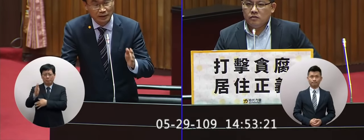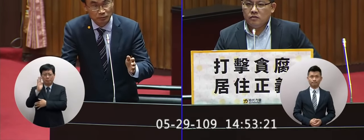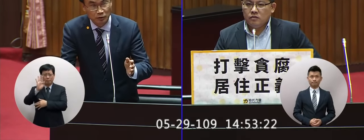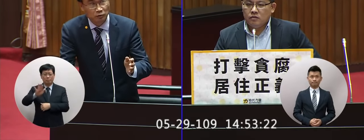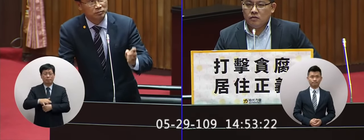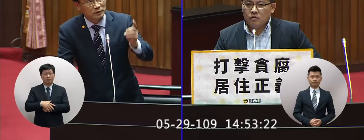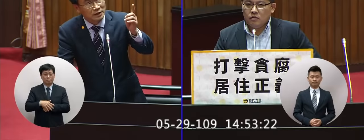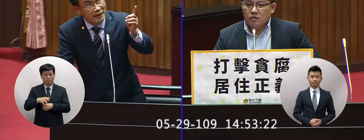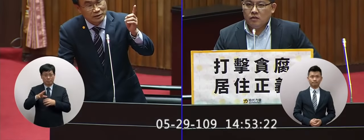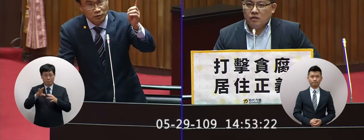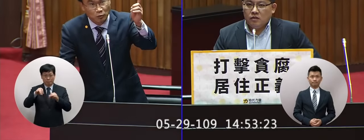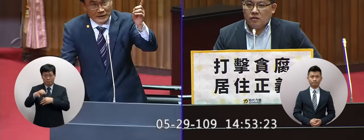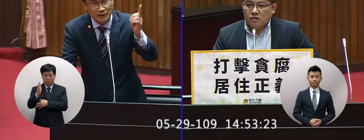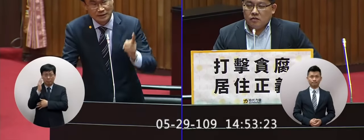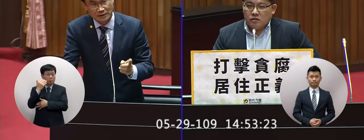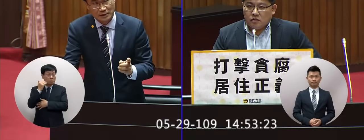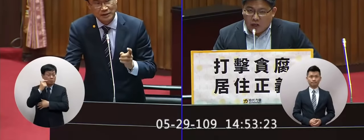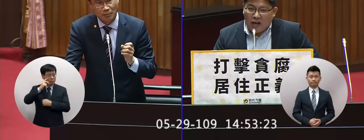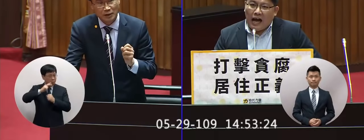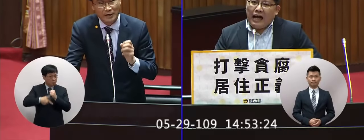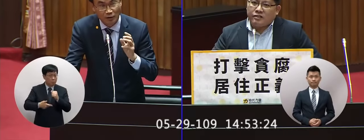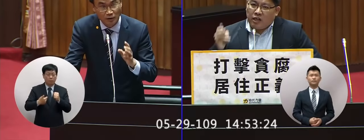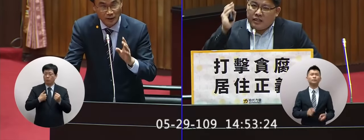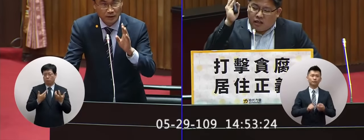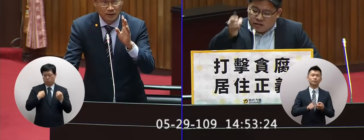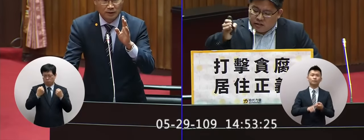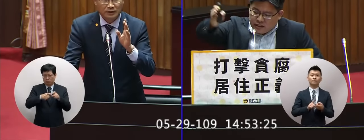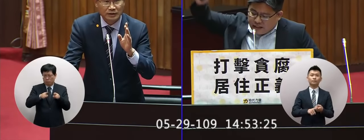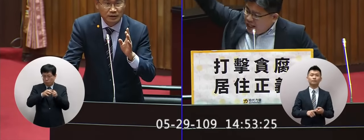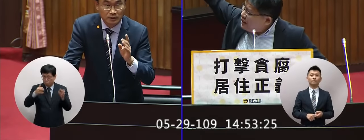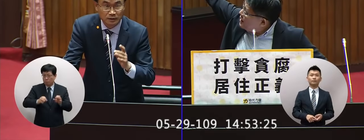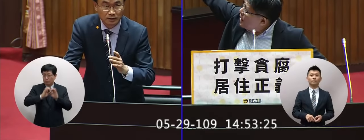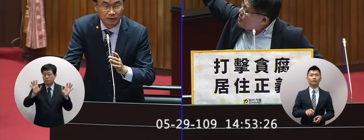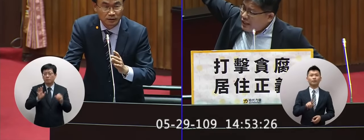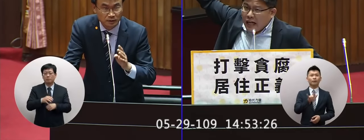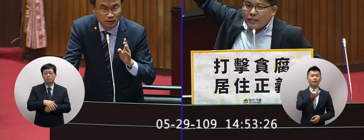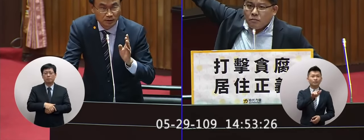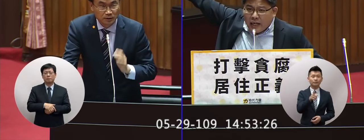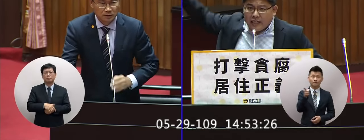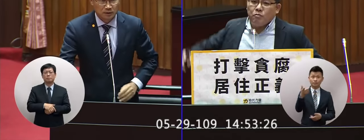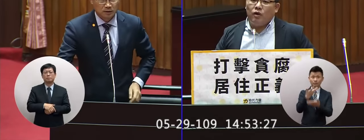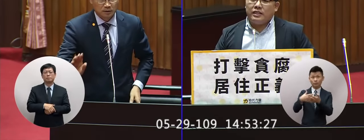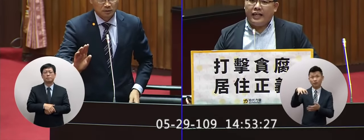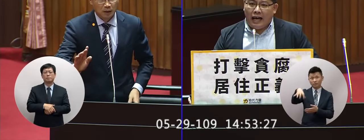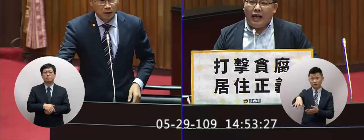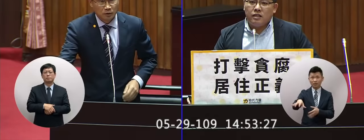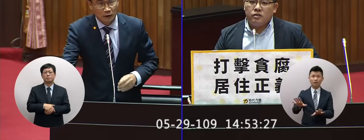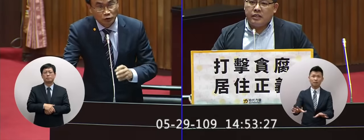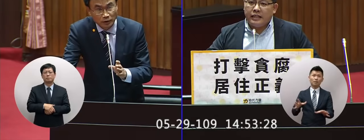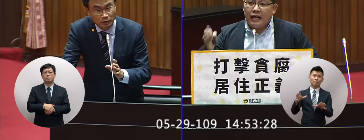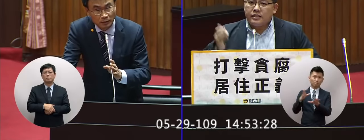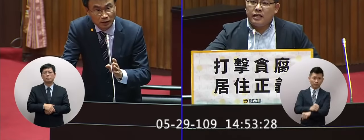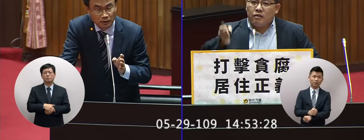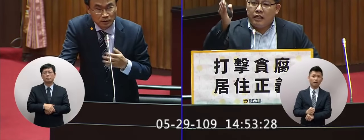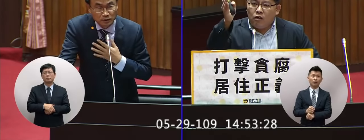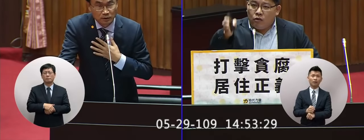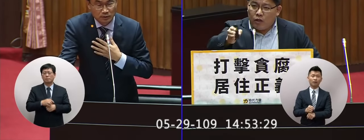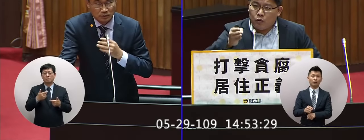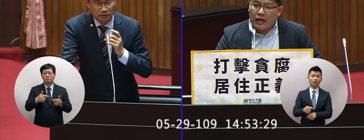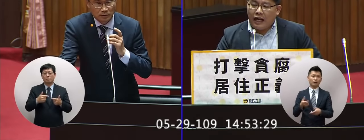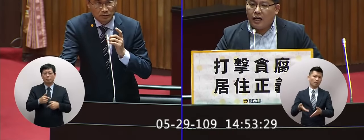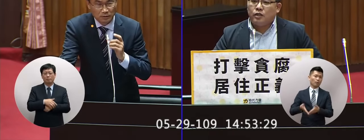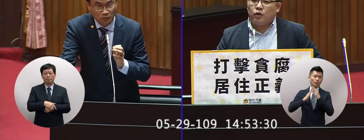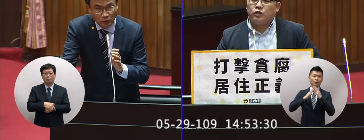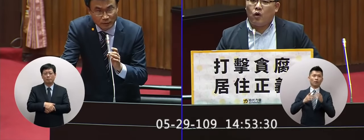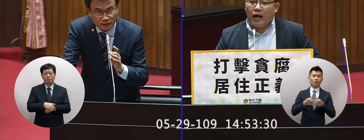府，啊，地方政府唔听的时阵，阮才伫这个平台。 啊、所以老师，你这个平台起码已经无伫遐，你应该是要能够